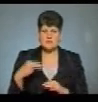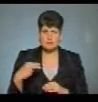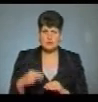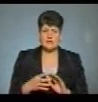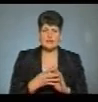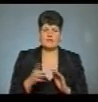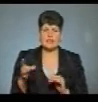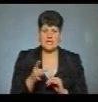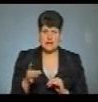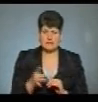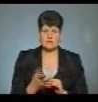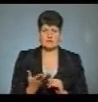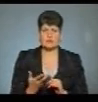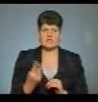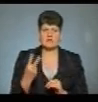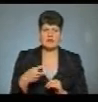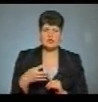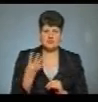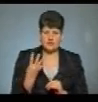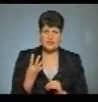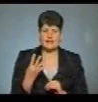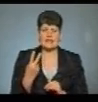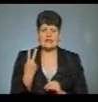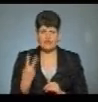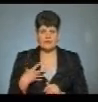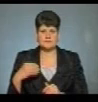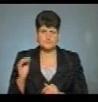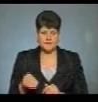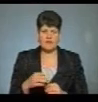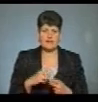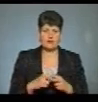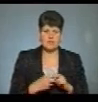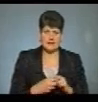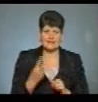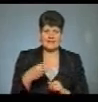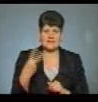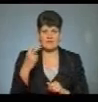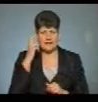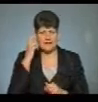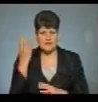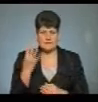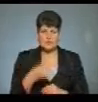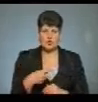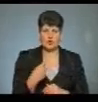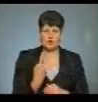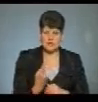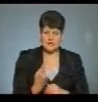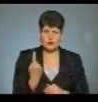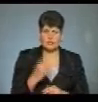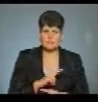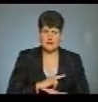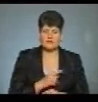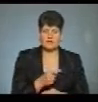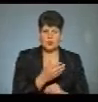– у Рівненській, 24 – два з них летальні – Івано-Франківській, 32 – в Київській, 41 – один з них летальний